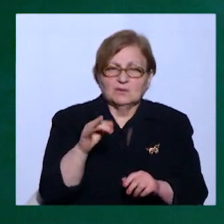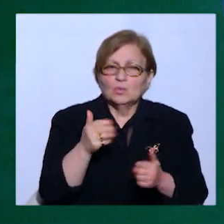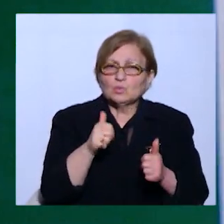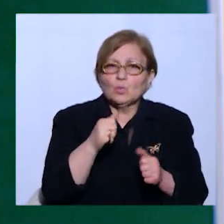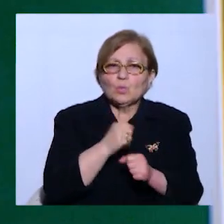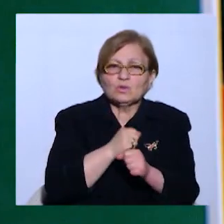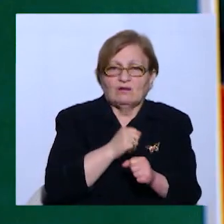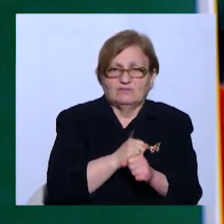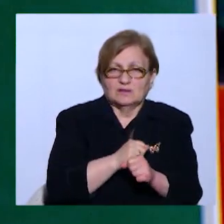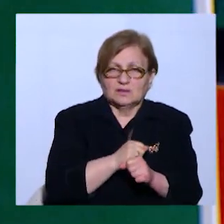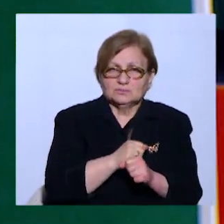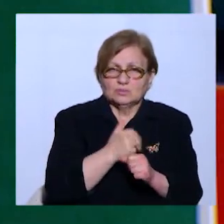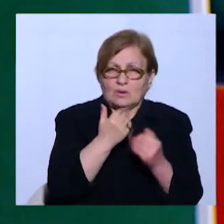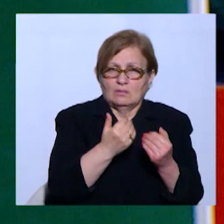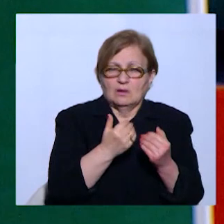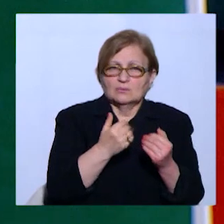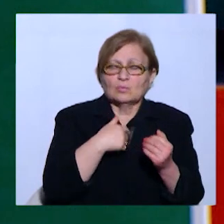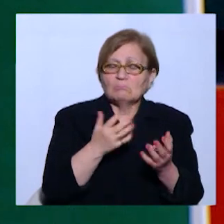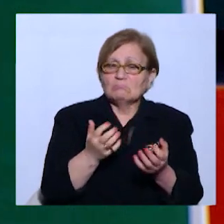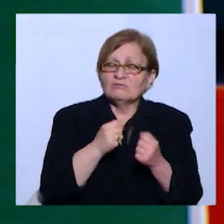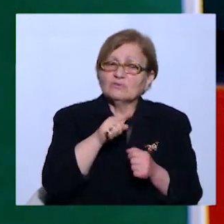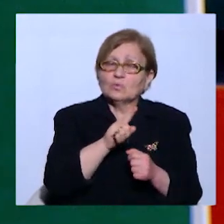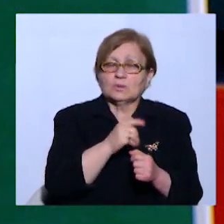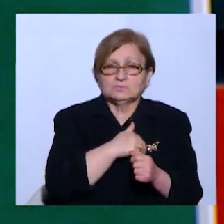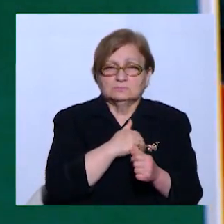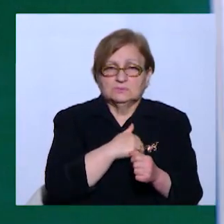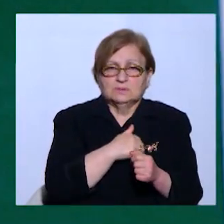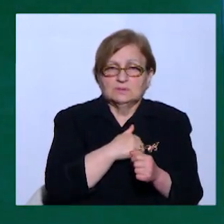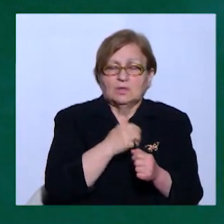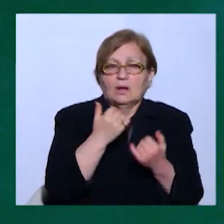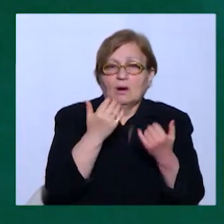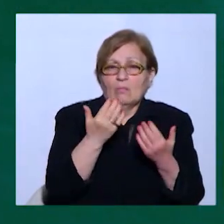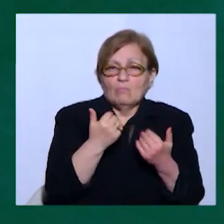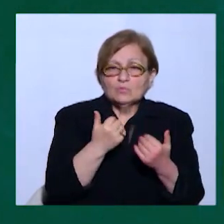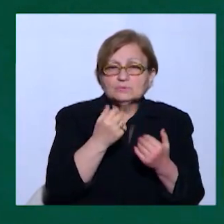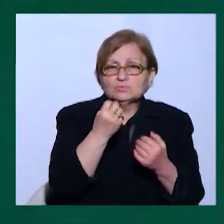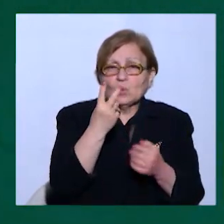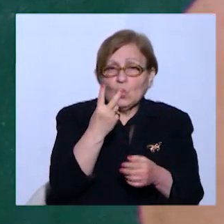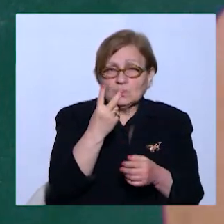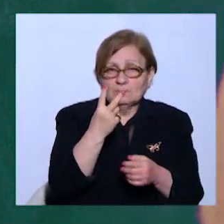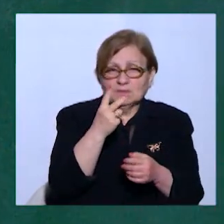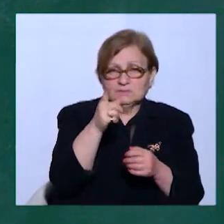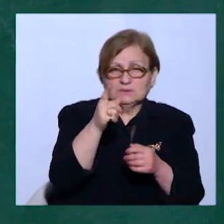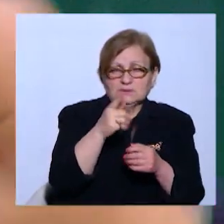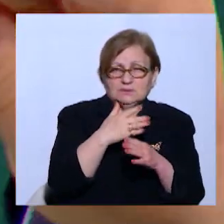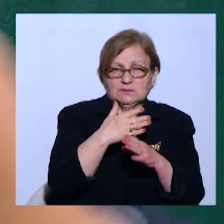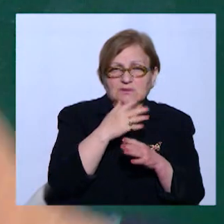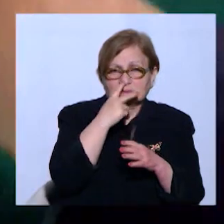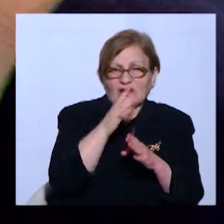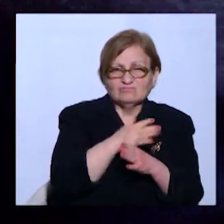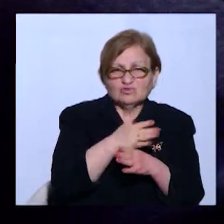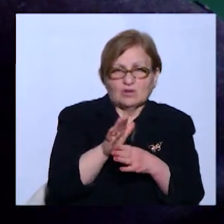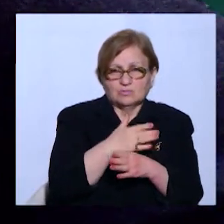გავაკეთო რაღაცა, რომ მივიღო სასურველი შედეგი. მოდი 12 დავშალოთ მარტივ მომრავლება და ეს იწერება ხოლმე ასე